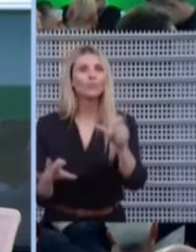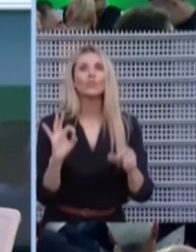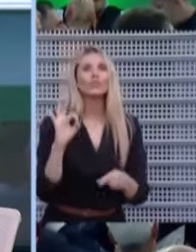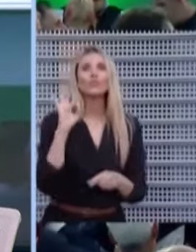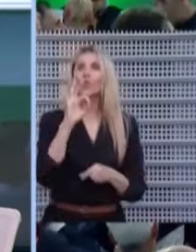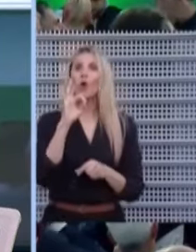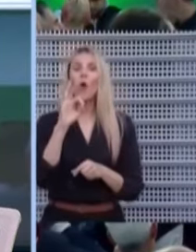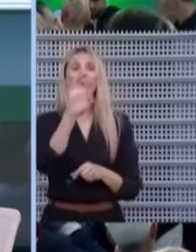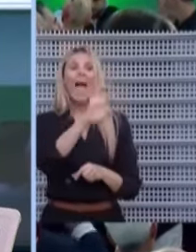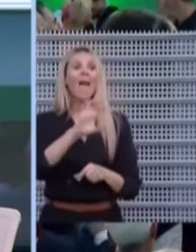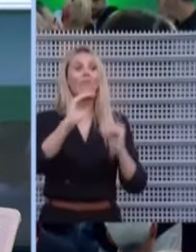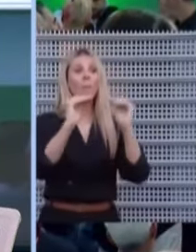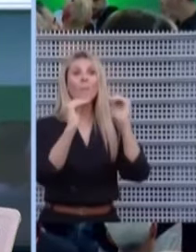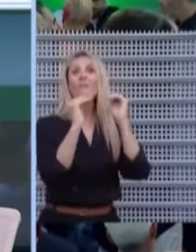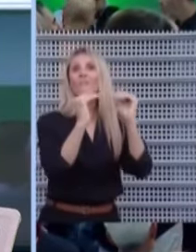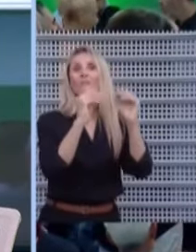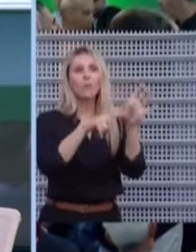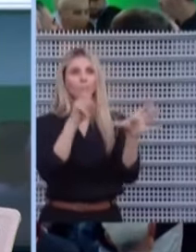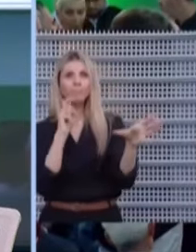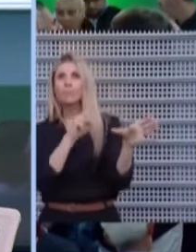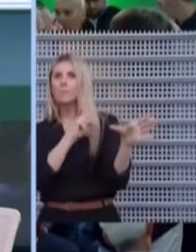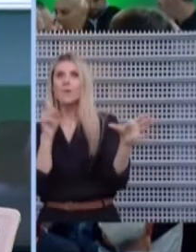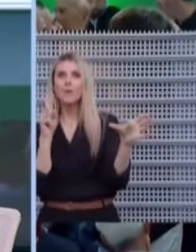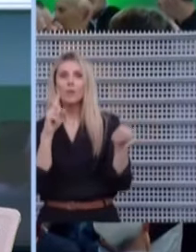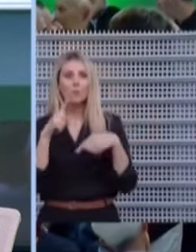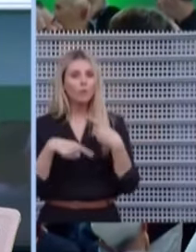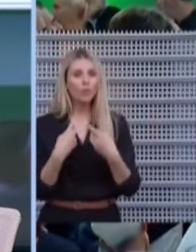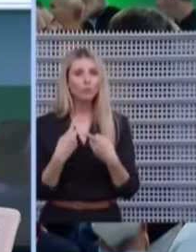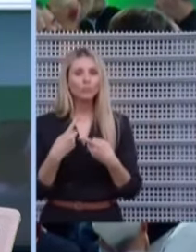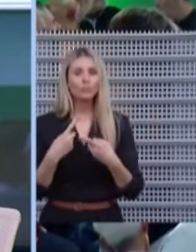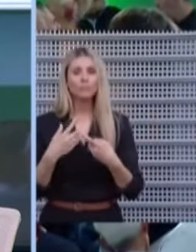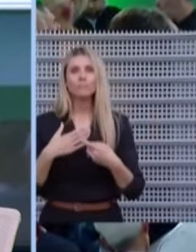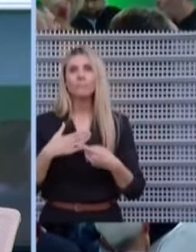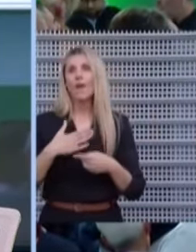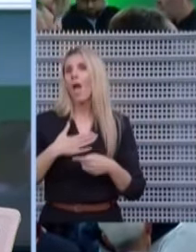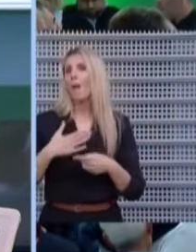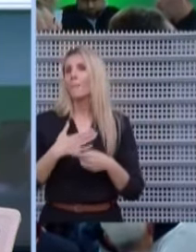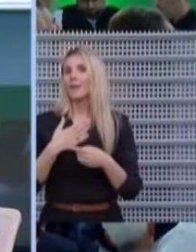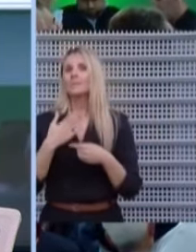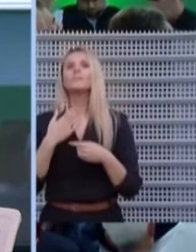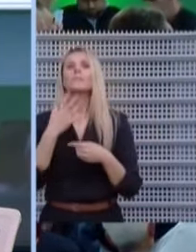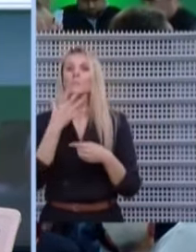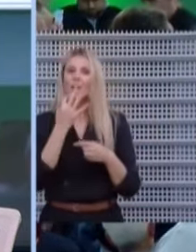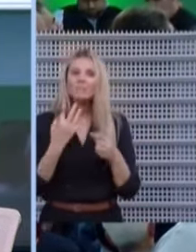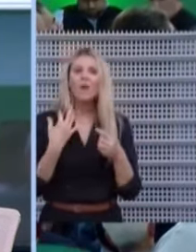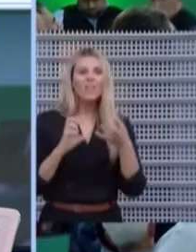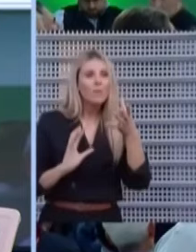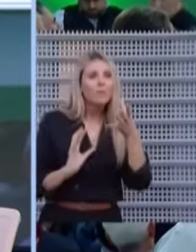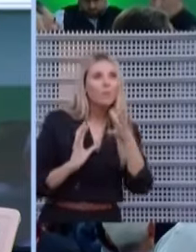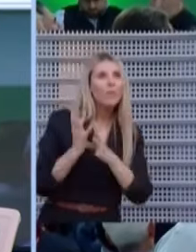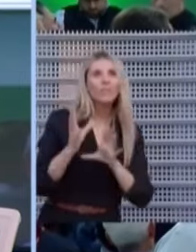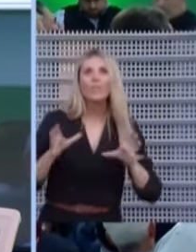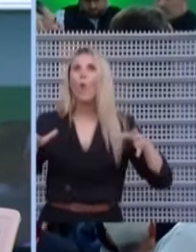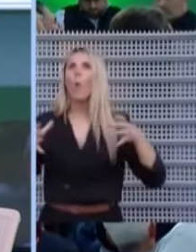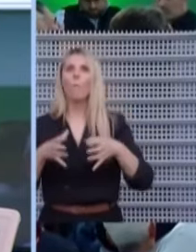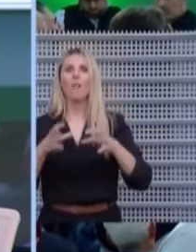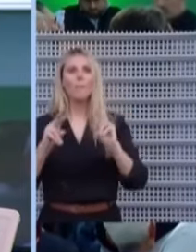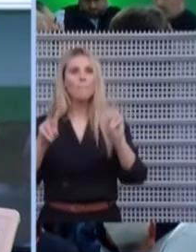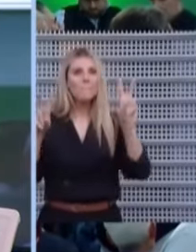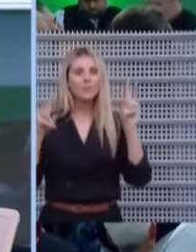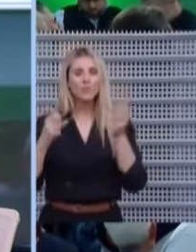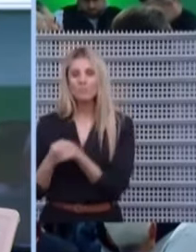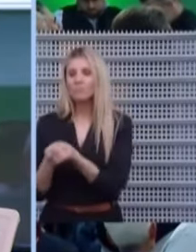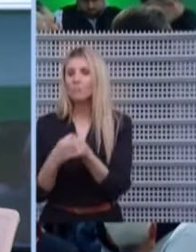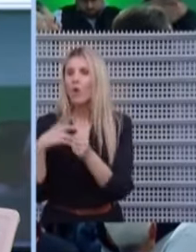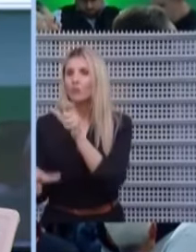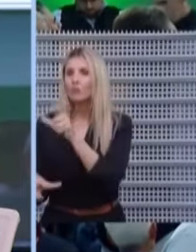τις δηλώσεις που έχουν κάνει όλα αυτά τα στελέχη τις τελευταίες ημέρες, τώρα δεν μπορούν να κάνουν πίσω. Και θέλω να σε ρωτήσω πόσο κοντά βρισκόμαστε